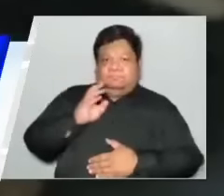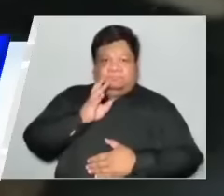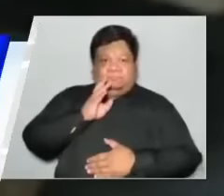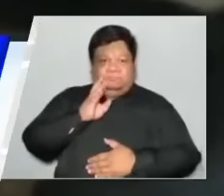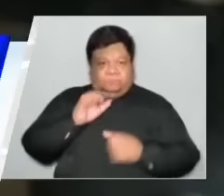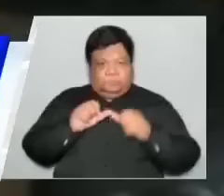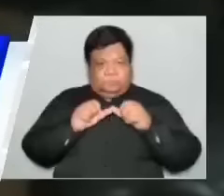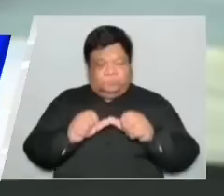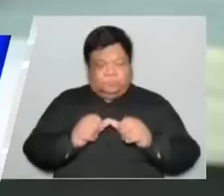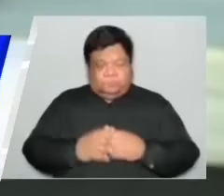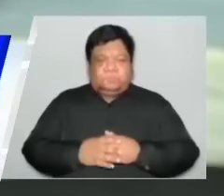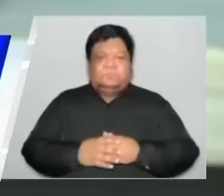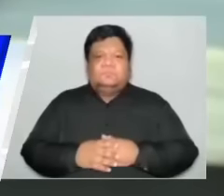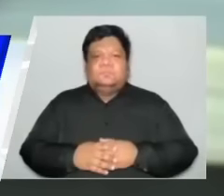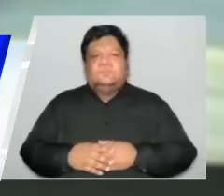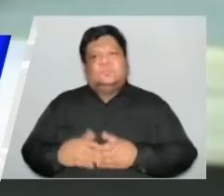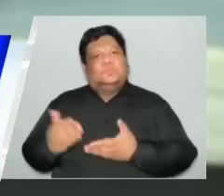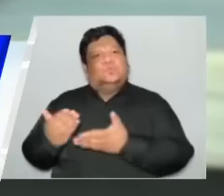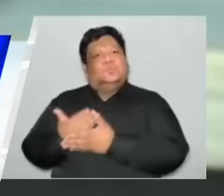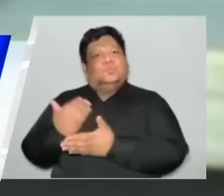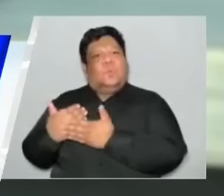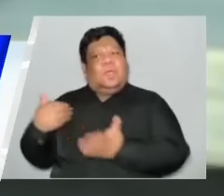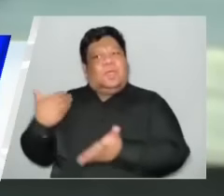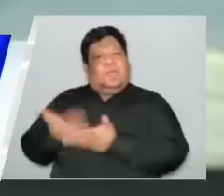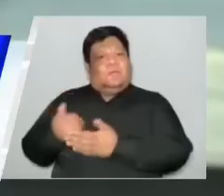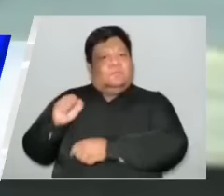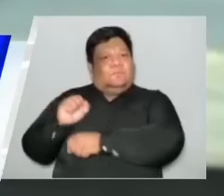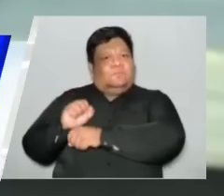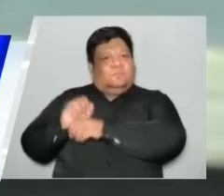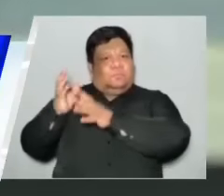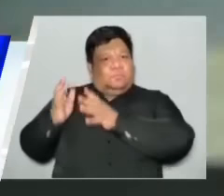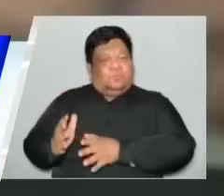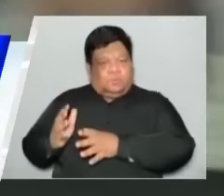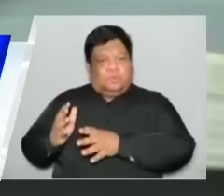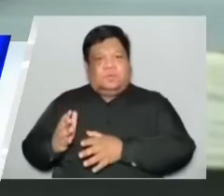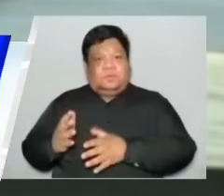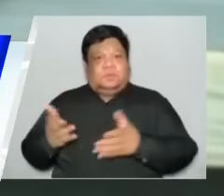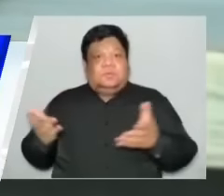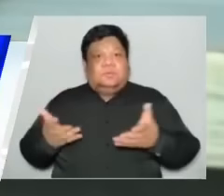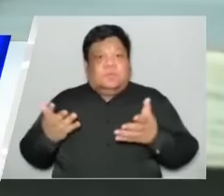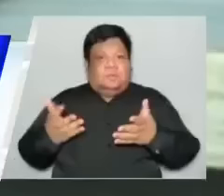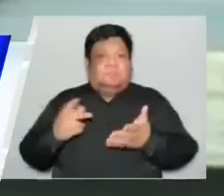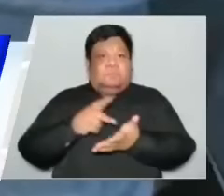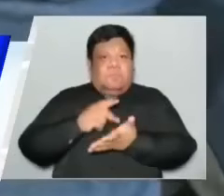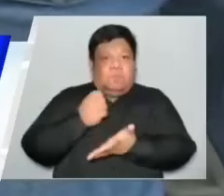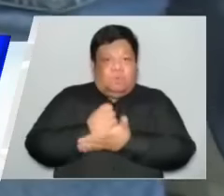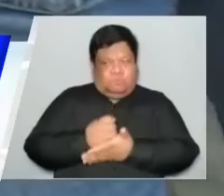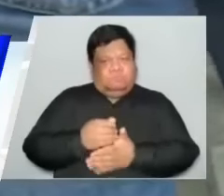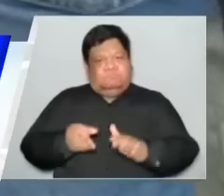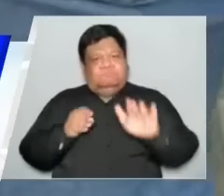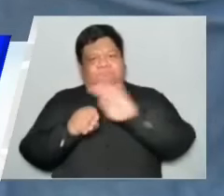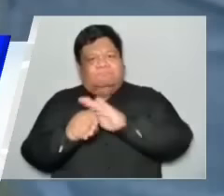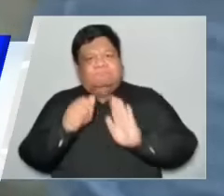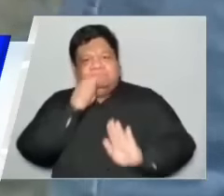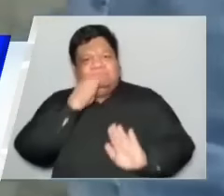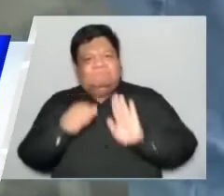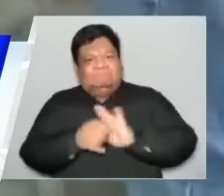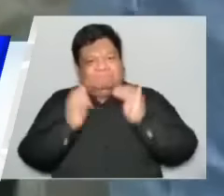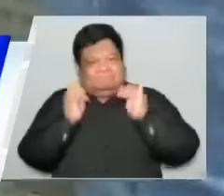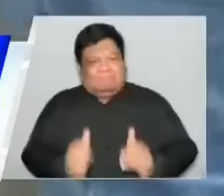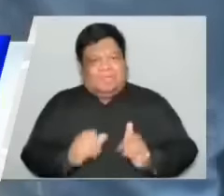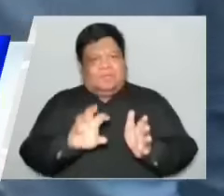Pogo workers, ano, yan nila tinatago, ano, hinahawakan nila yung mga passport ng mga tao para hindi makapalag